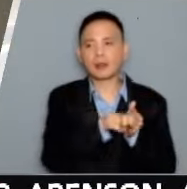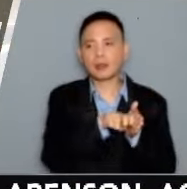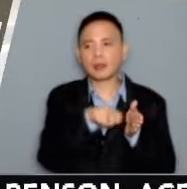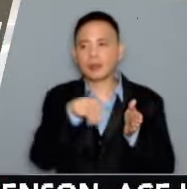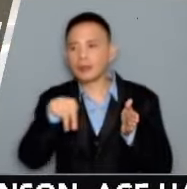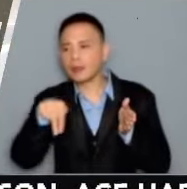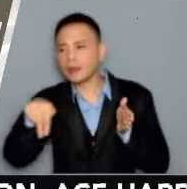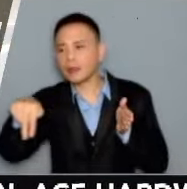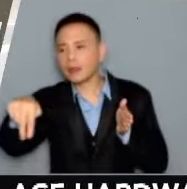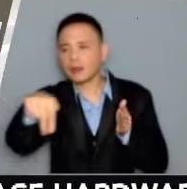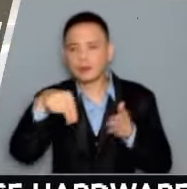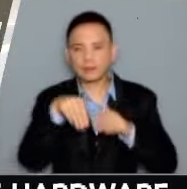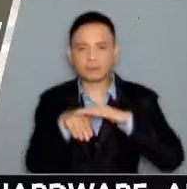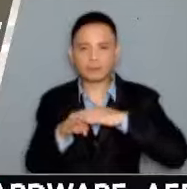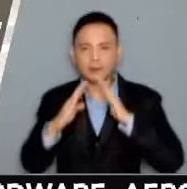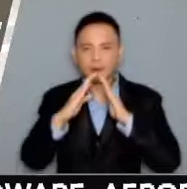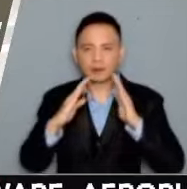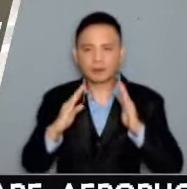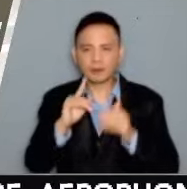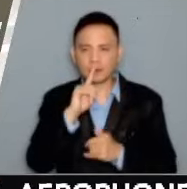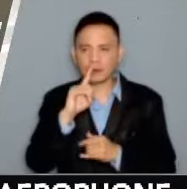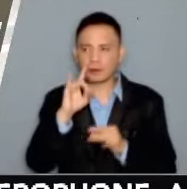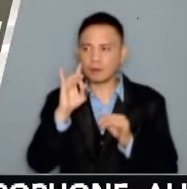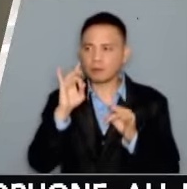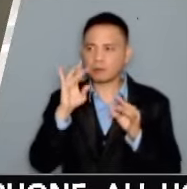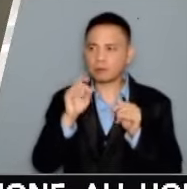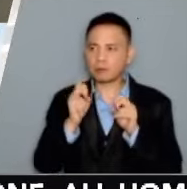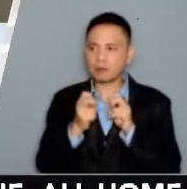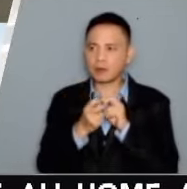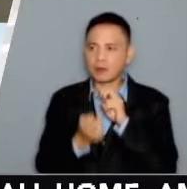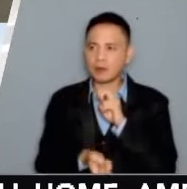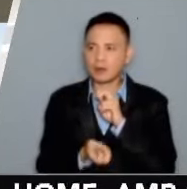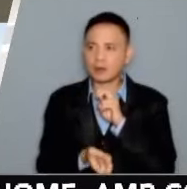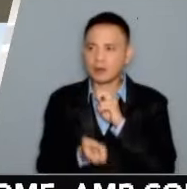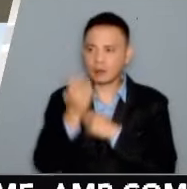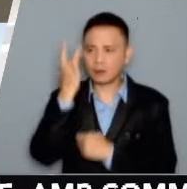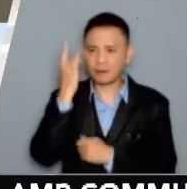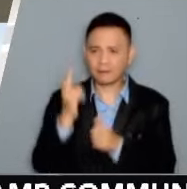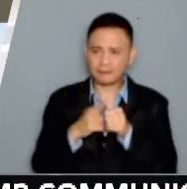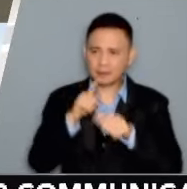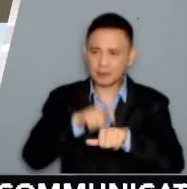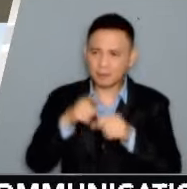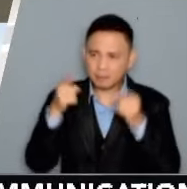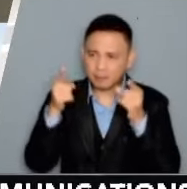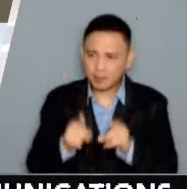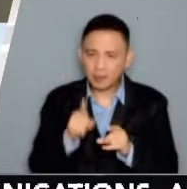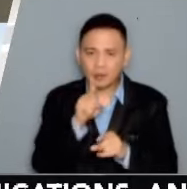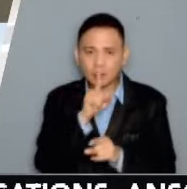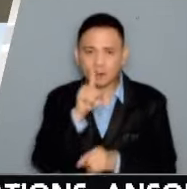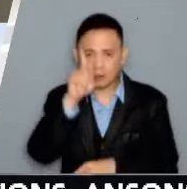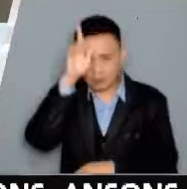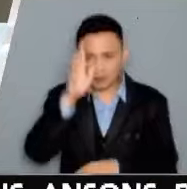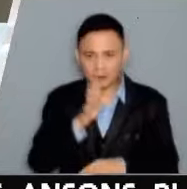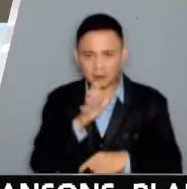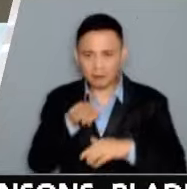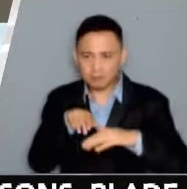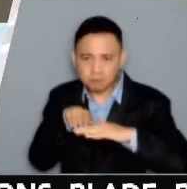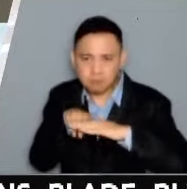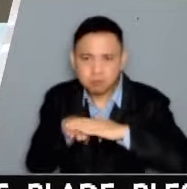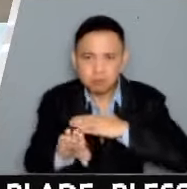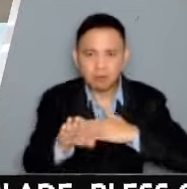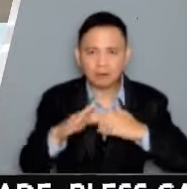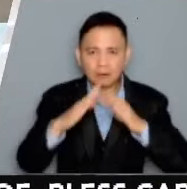siya sa sa part ko kasi first time pong may nangyaring ganon na dire-diretso po sa bahay na parcel